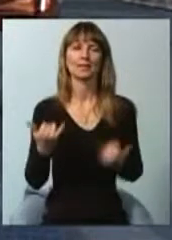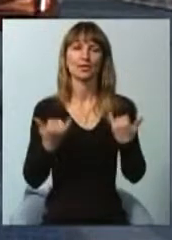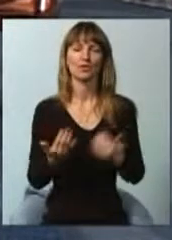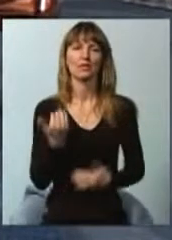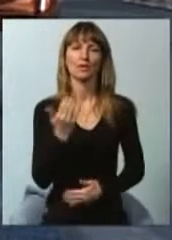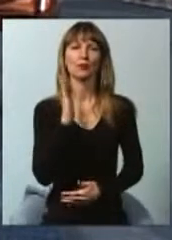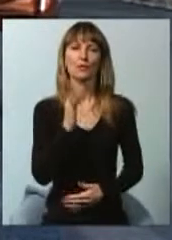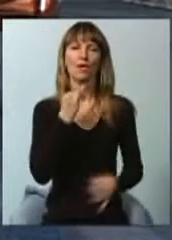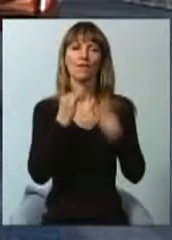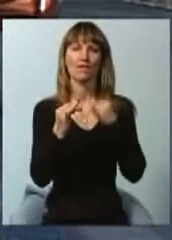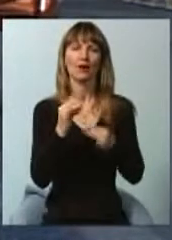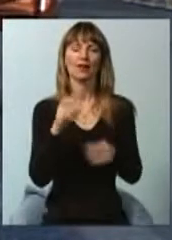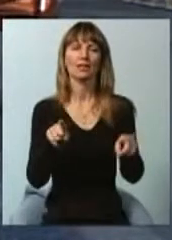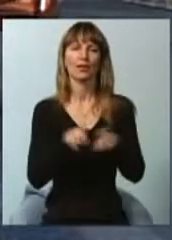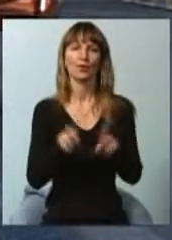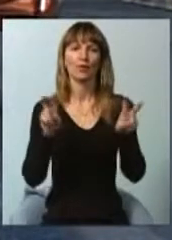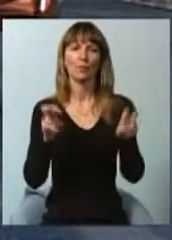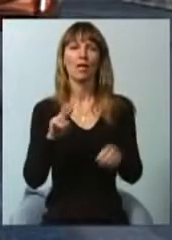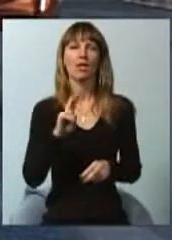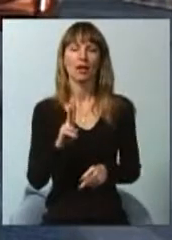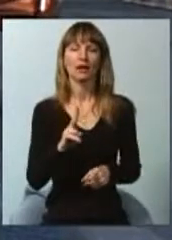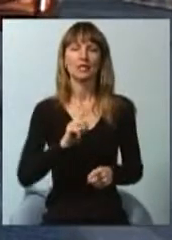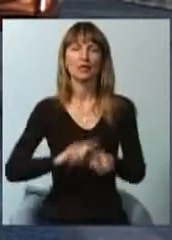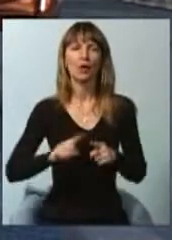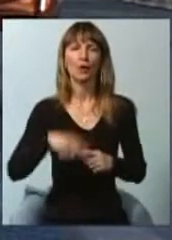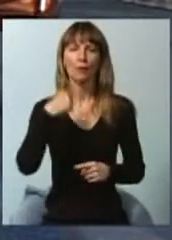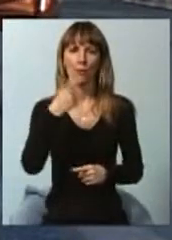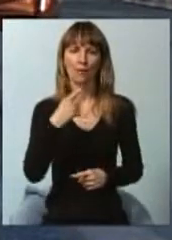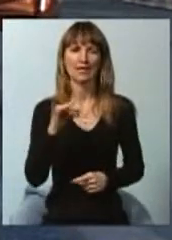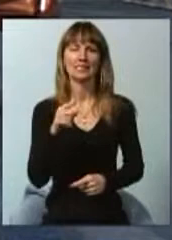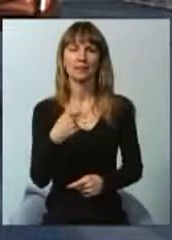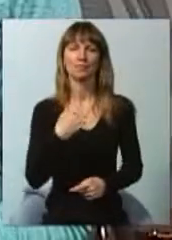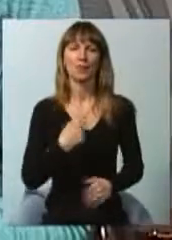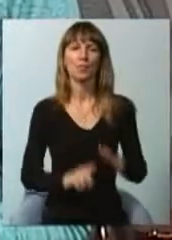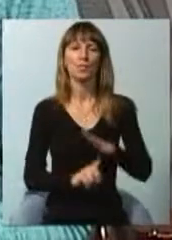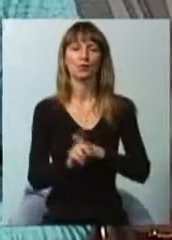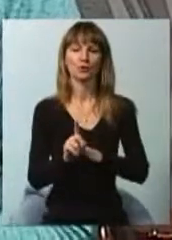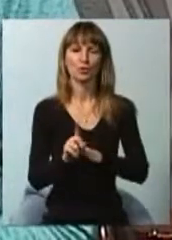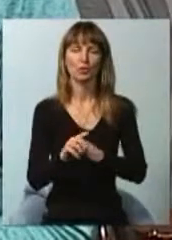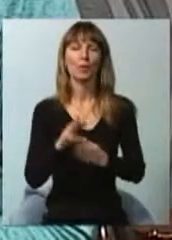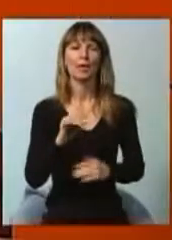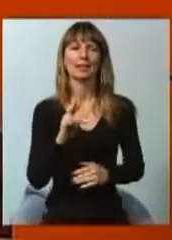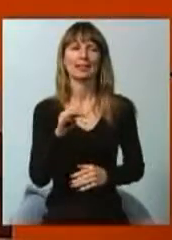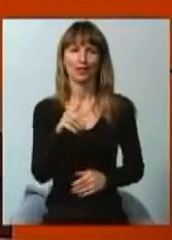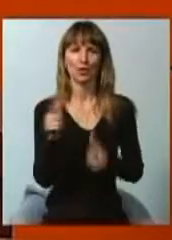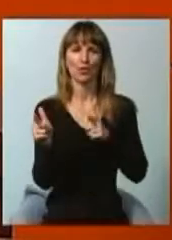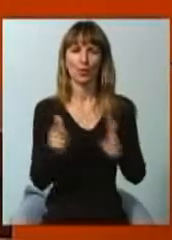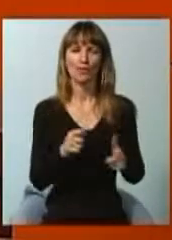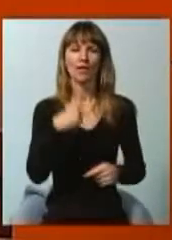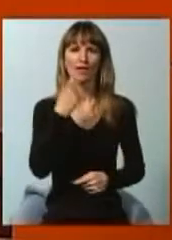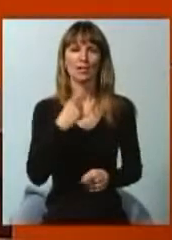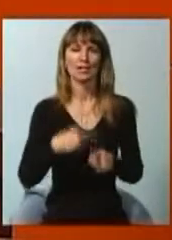з вами будемо говорити на таку тематику, як скоромовки. Ну, власне, з них ми і почнімо. Микитко, ти готовий